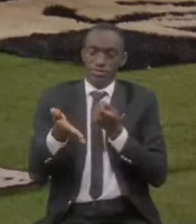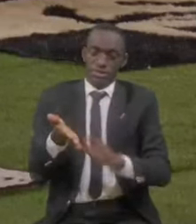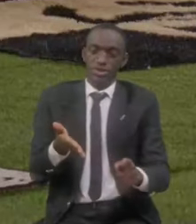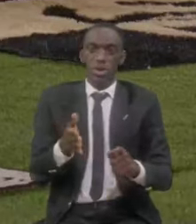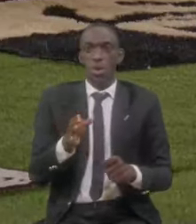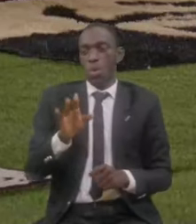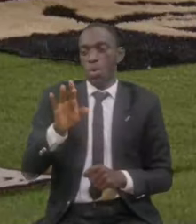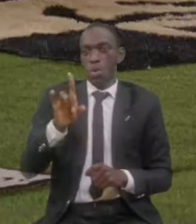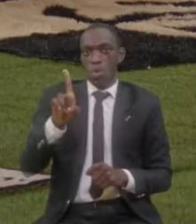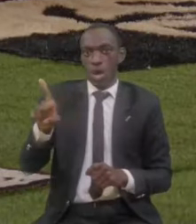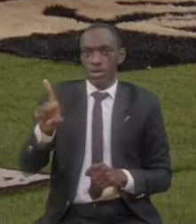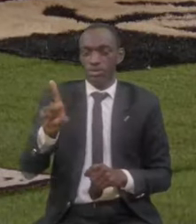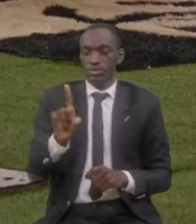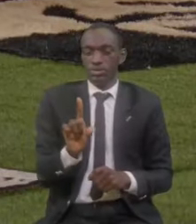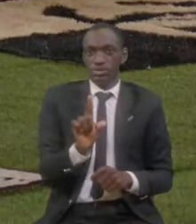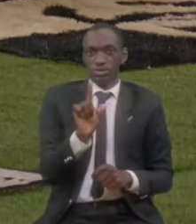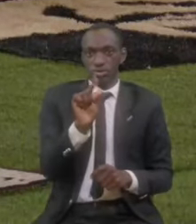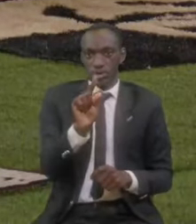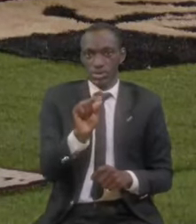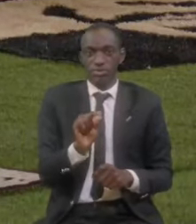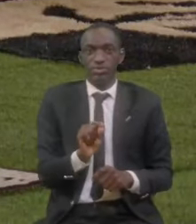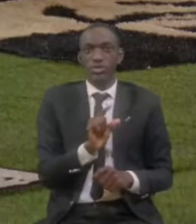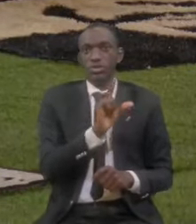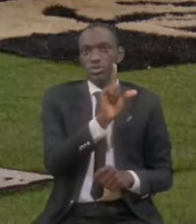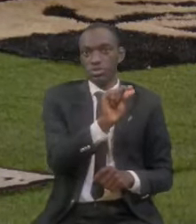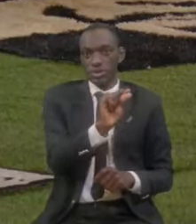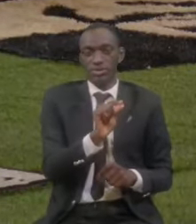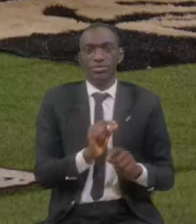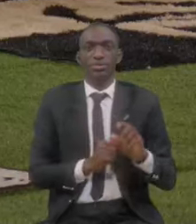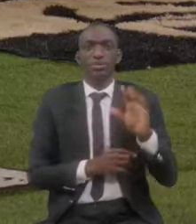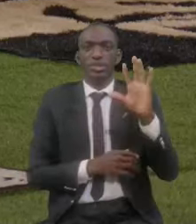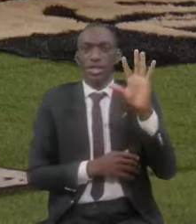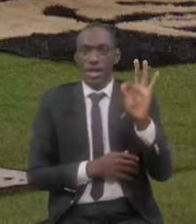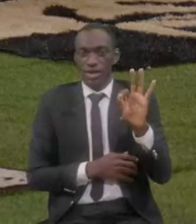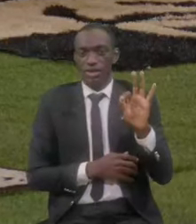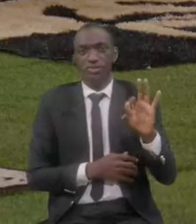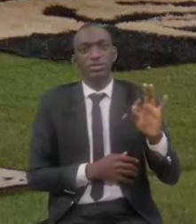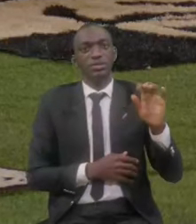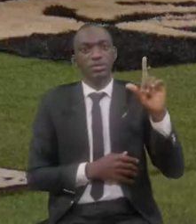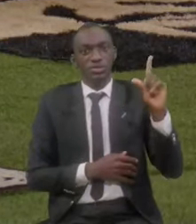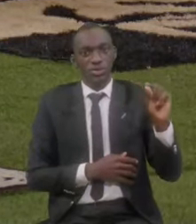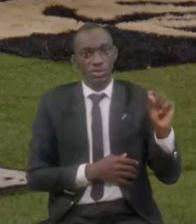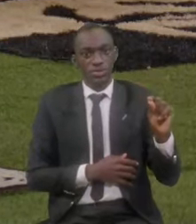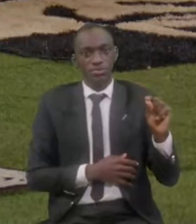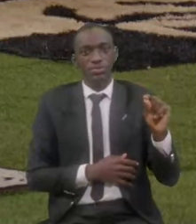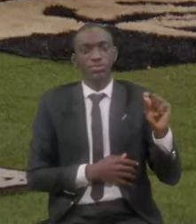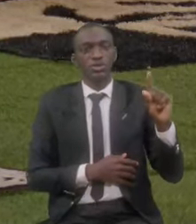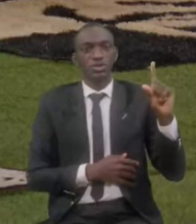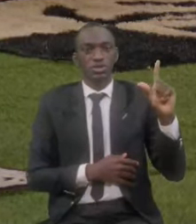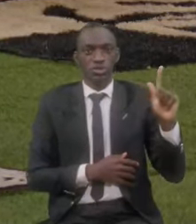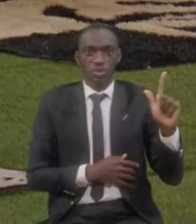1, 20, 20, 9, 21,